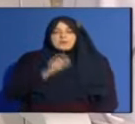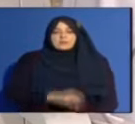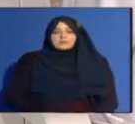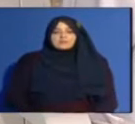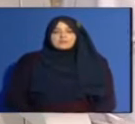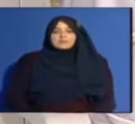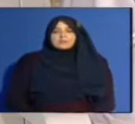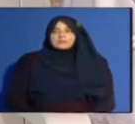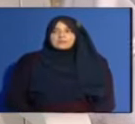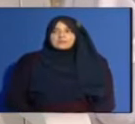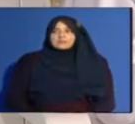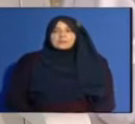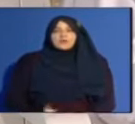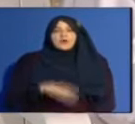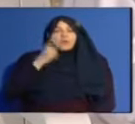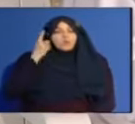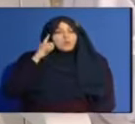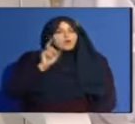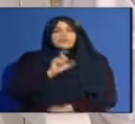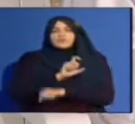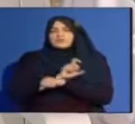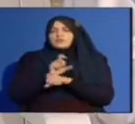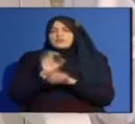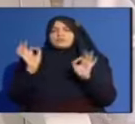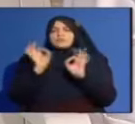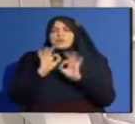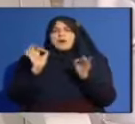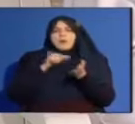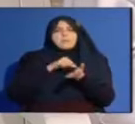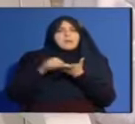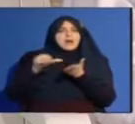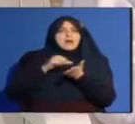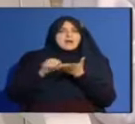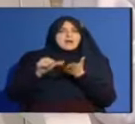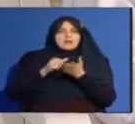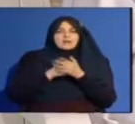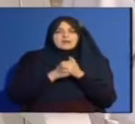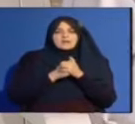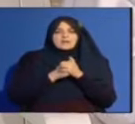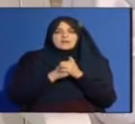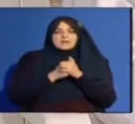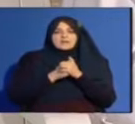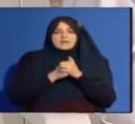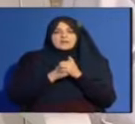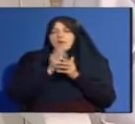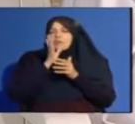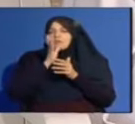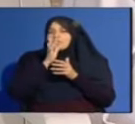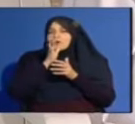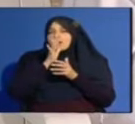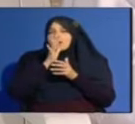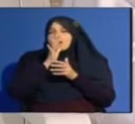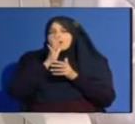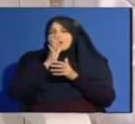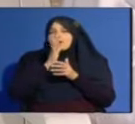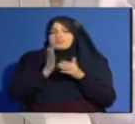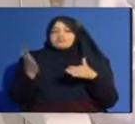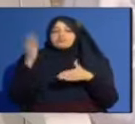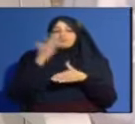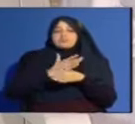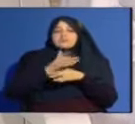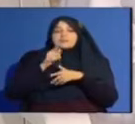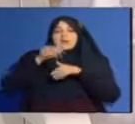للمسلمين. نعم. باش تضمني أنه هذه المقبرة وقف لا يمكن العدوان